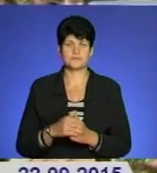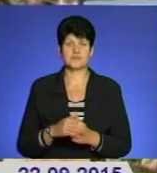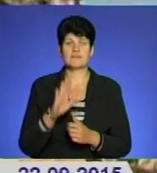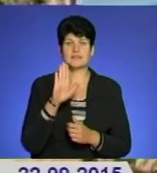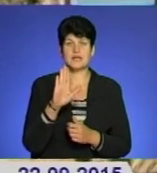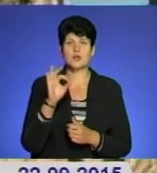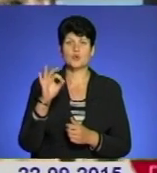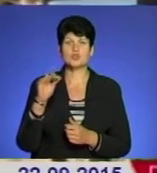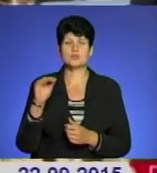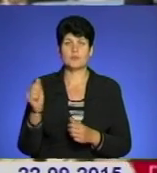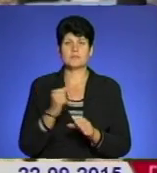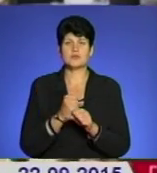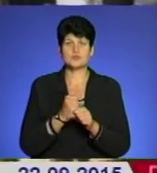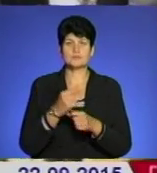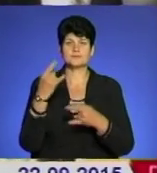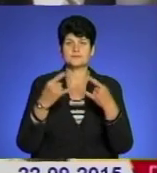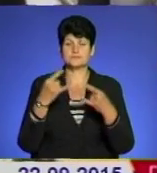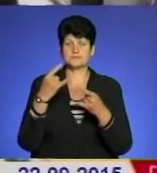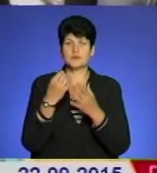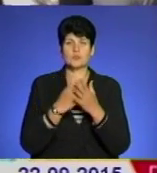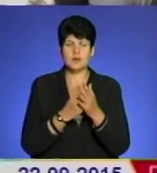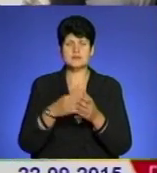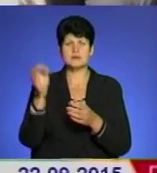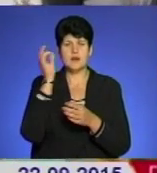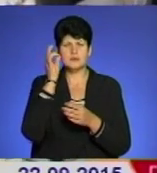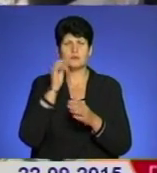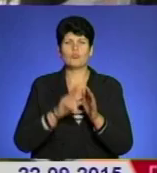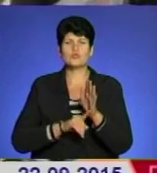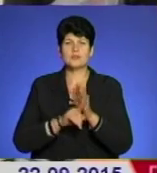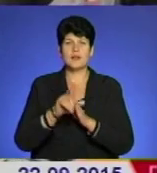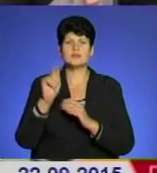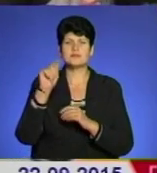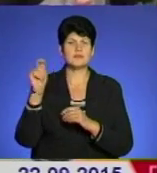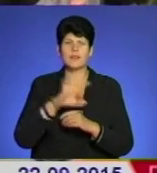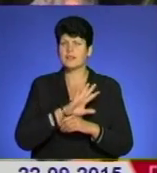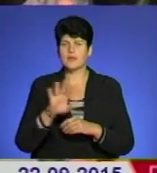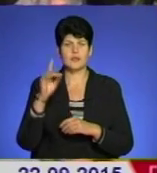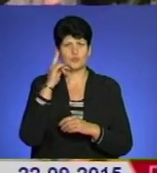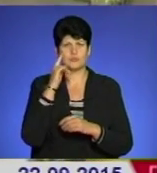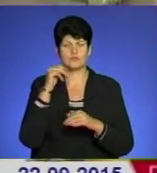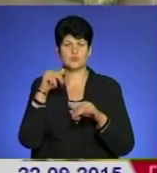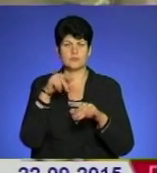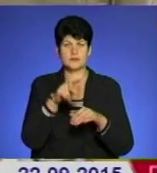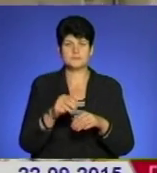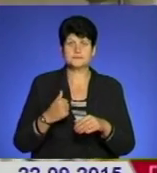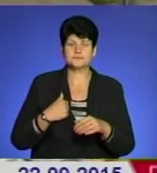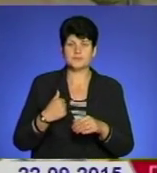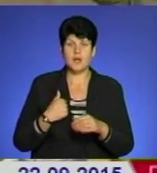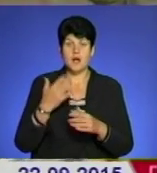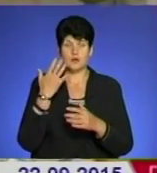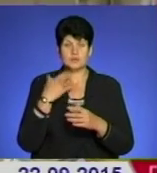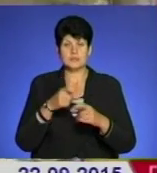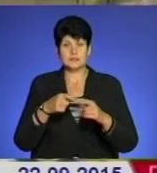Віталій Ожеховський – працівник телерадіокомпанії. Пригадує, як починалася війна, не думав, що піде до війська. Коли збройний